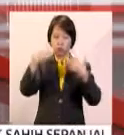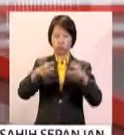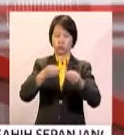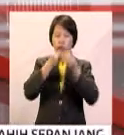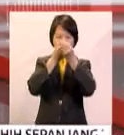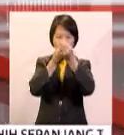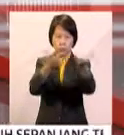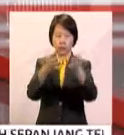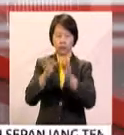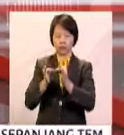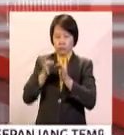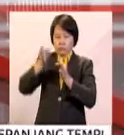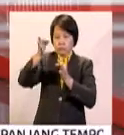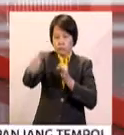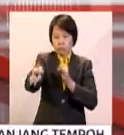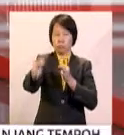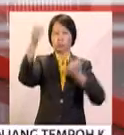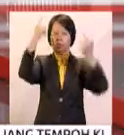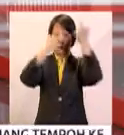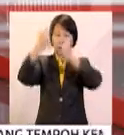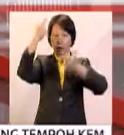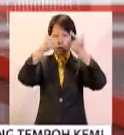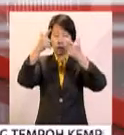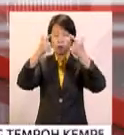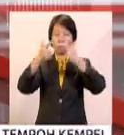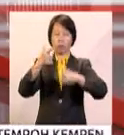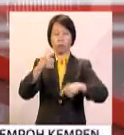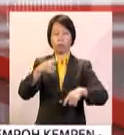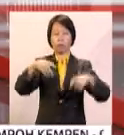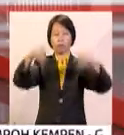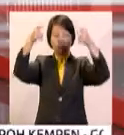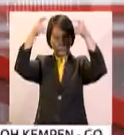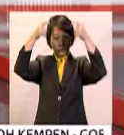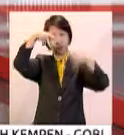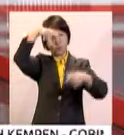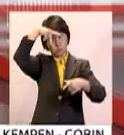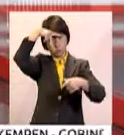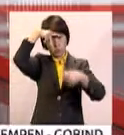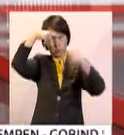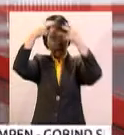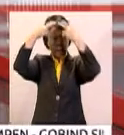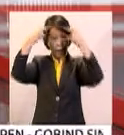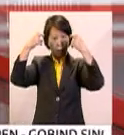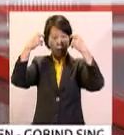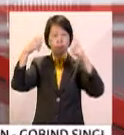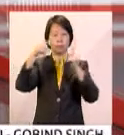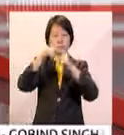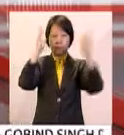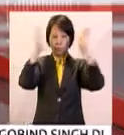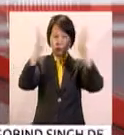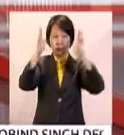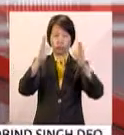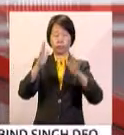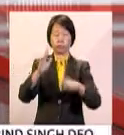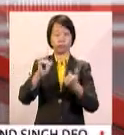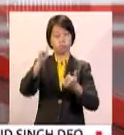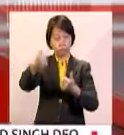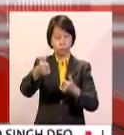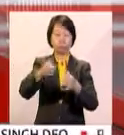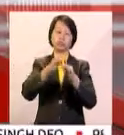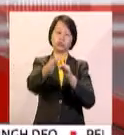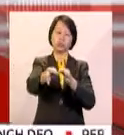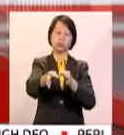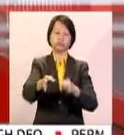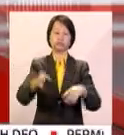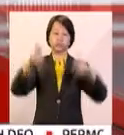Dimaklumkan mengenai penangguhan lawatan Putera Mahkota Arab Saudi Mohammed bin Salman ke negara ini yang dijadualkan esok. Namun